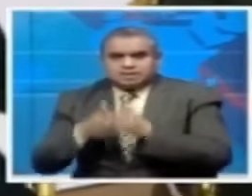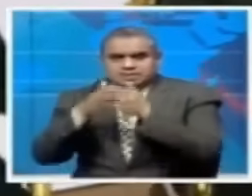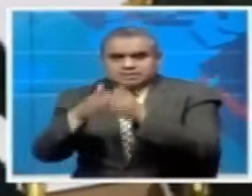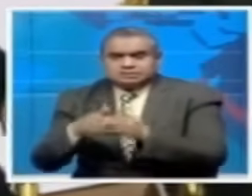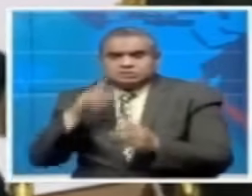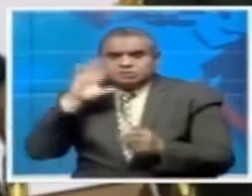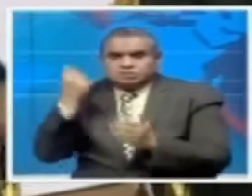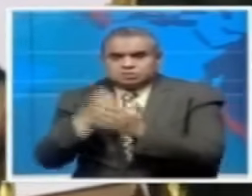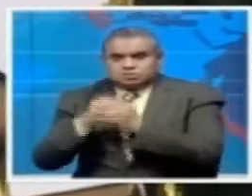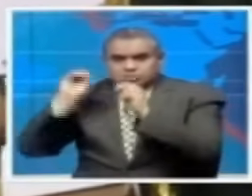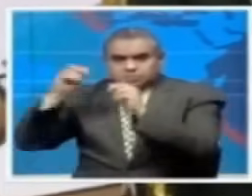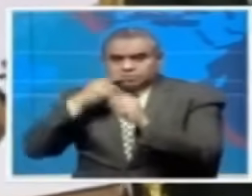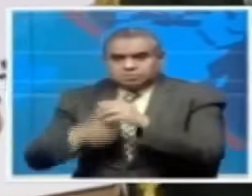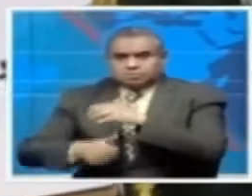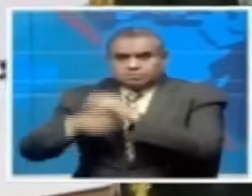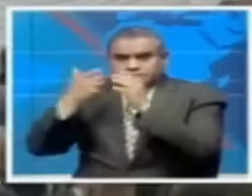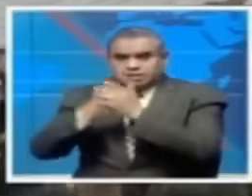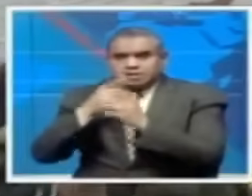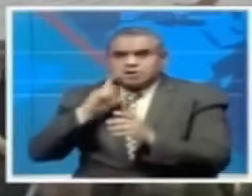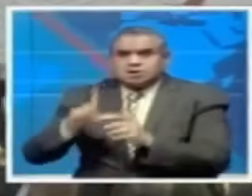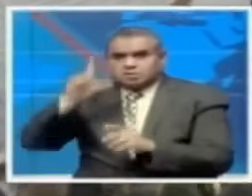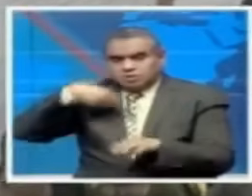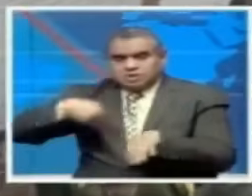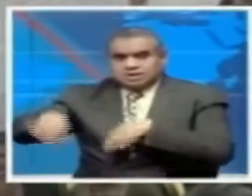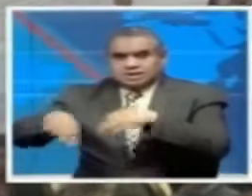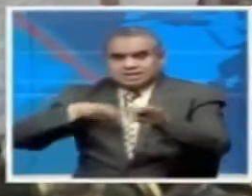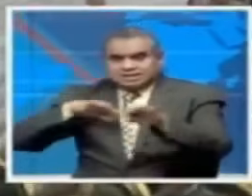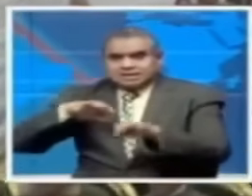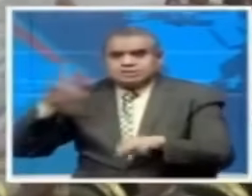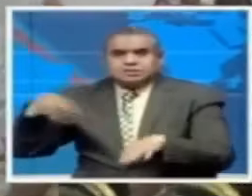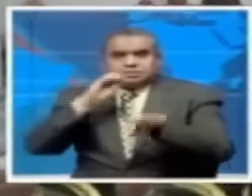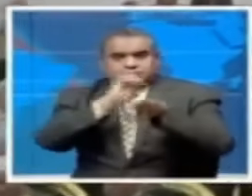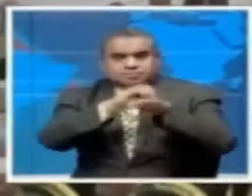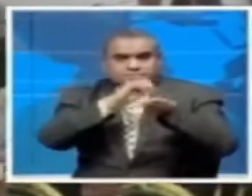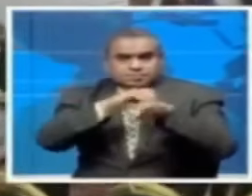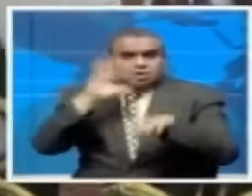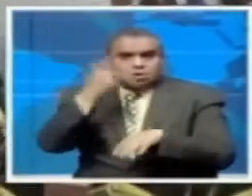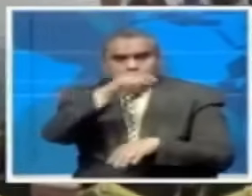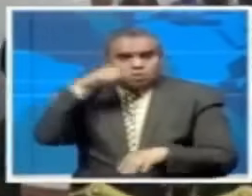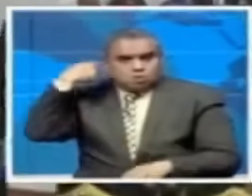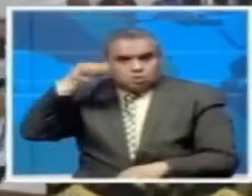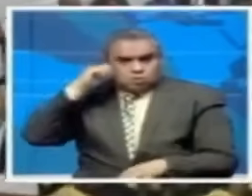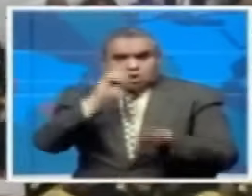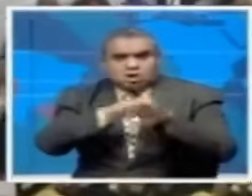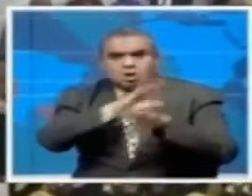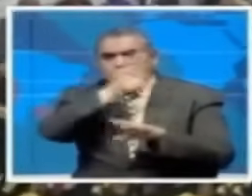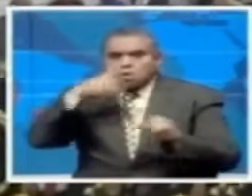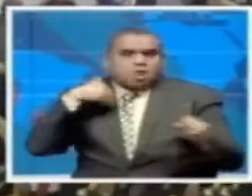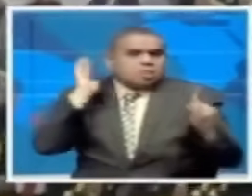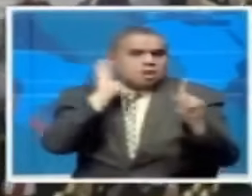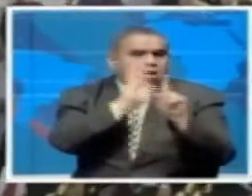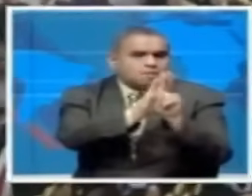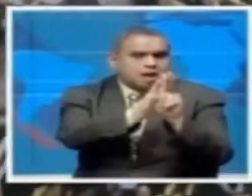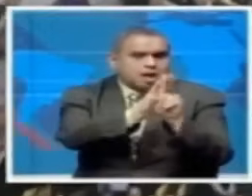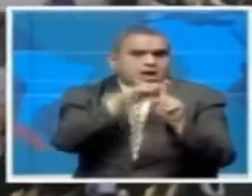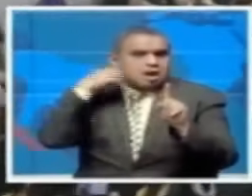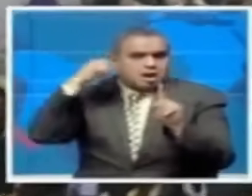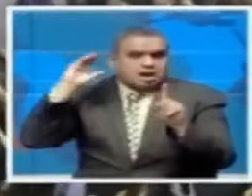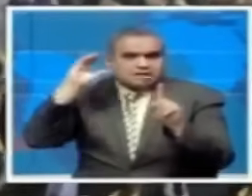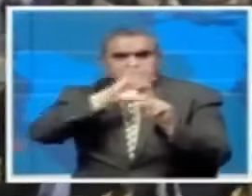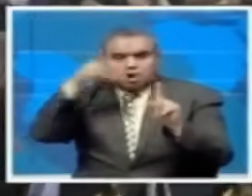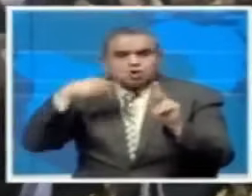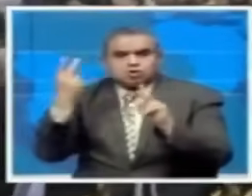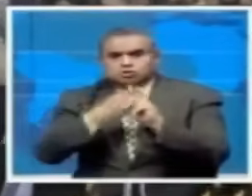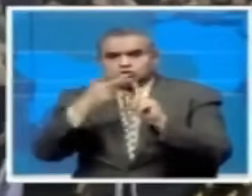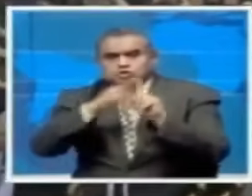كان شعب السويس عايز يوصلها للقيادة السياسية، احنا النهاردة جايين نقول للرئيس في الاستحقاق الانتخابي احنا وراك وفي دعمك وبنساندك وبنقول لك